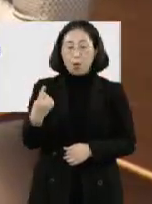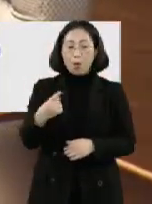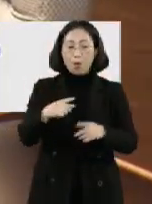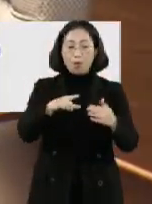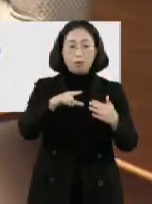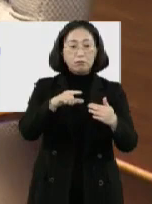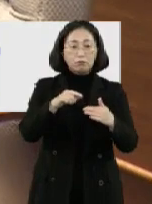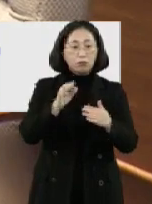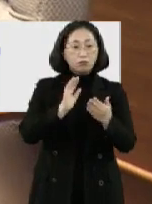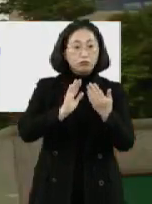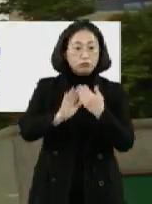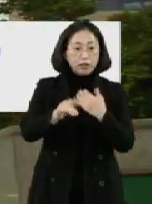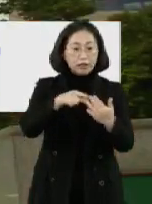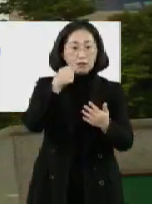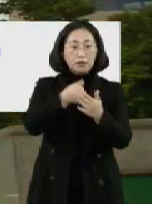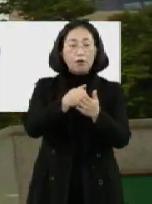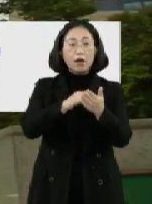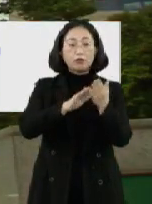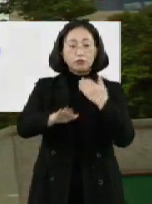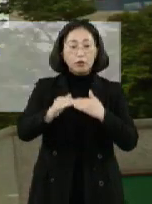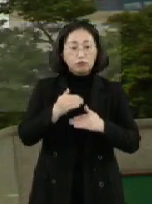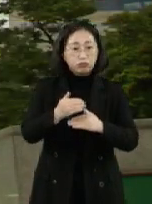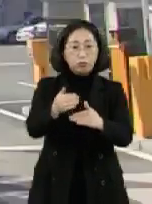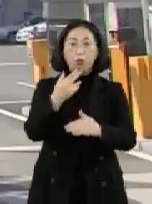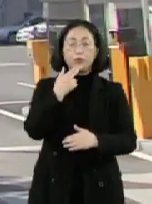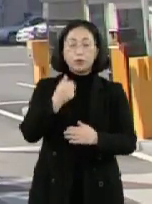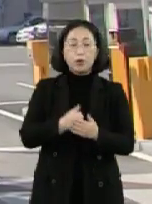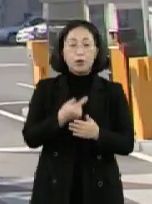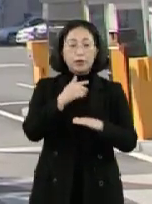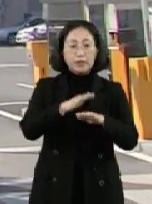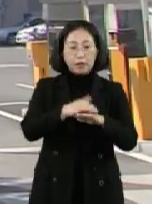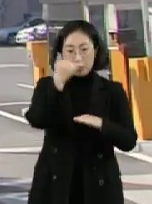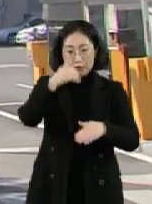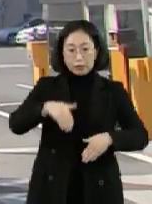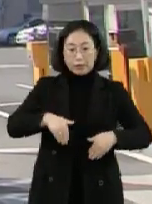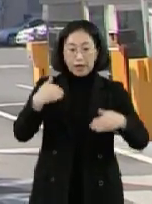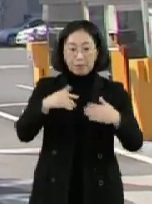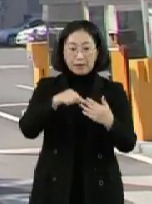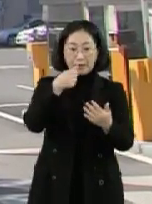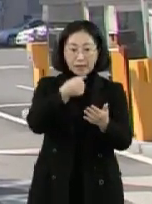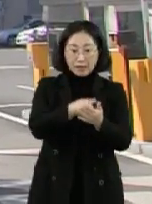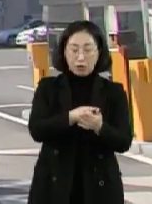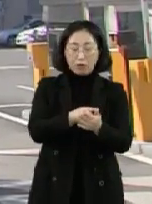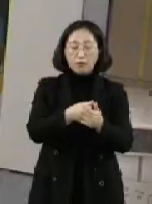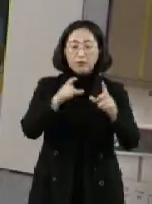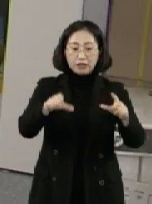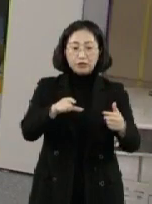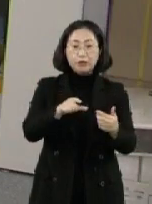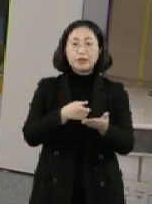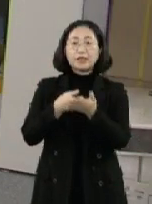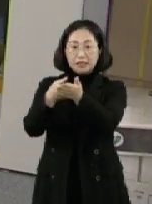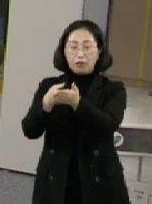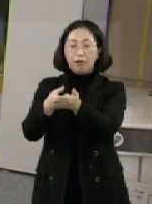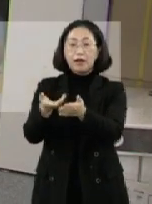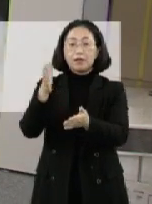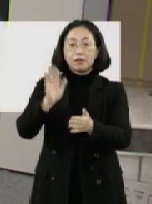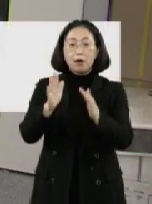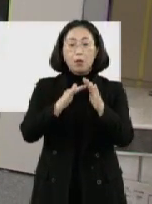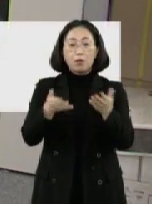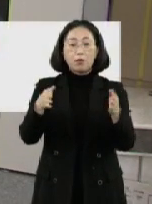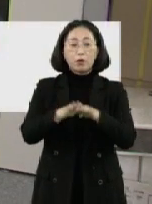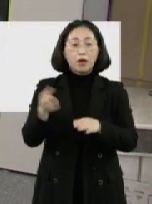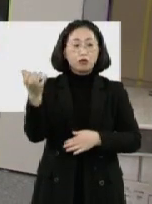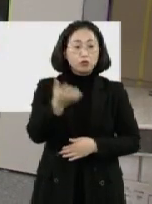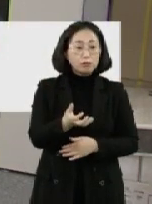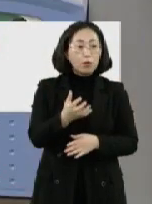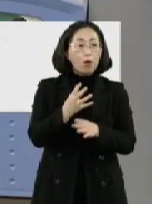절차는 진전이 없습니다. 대전시와 충남도가 정부에 지구 지정 신청을 요청했지만 공공기관 추가 이전